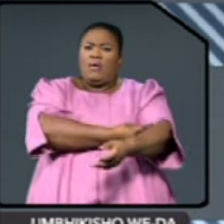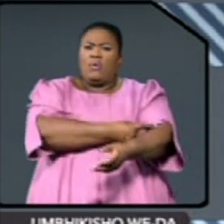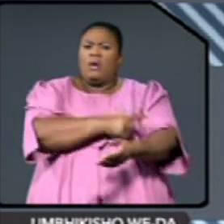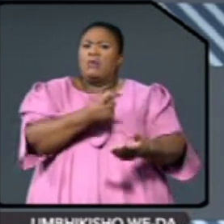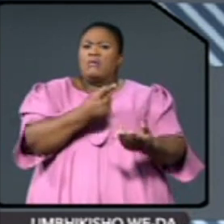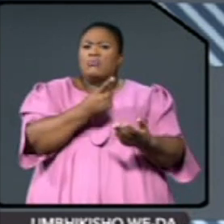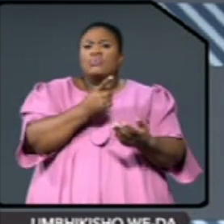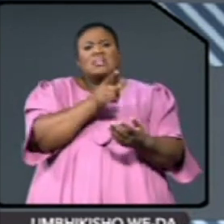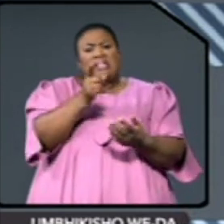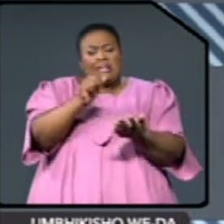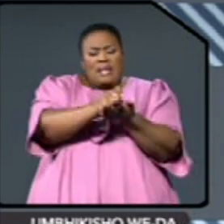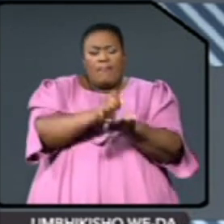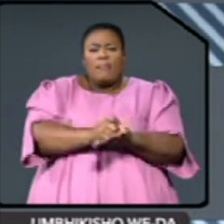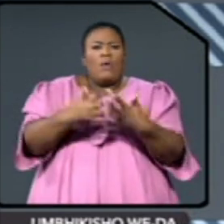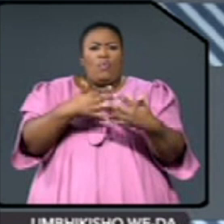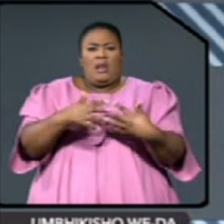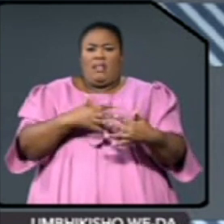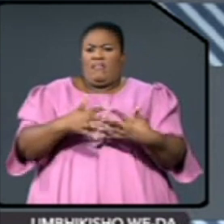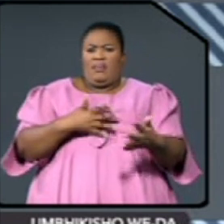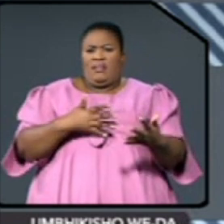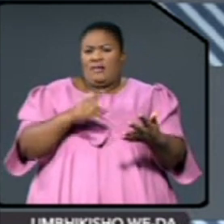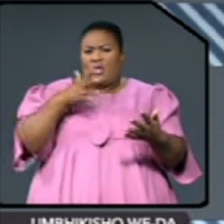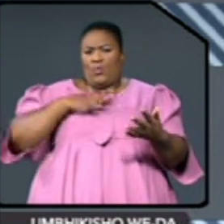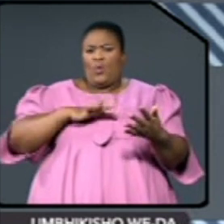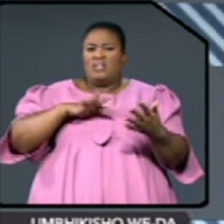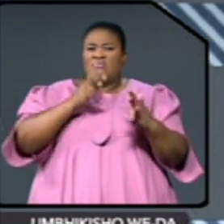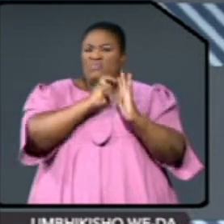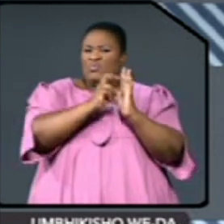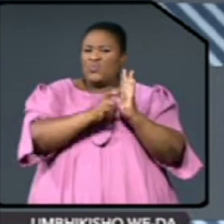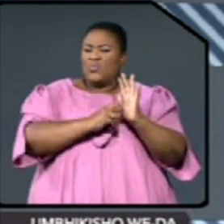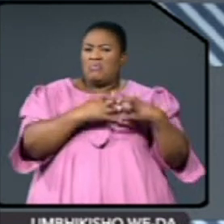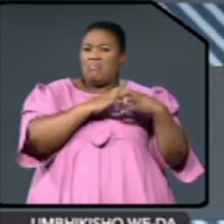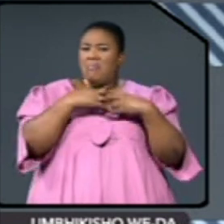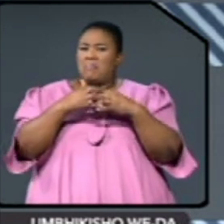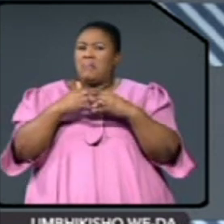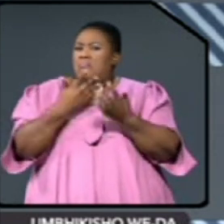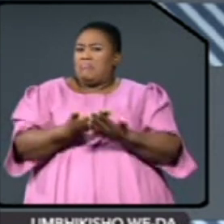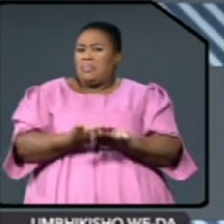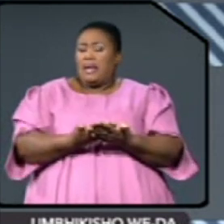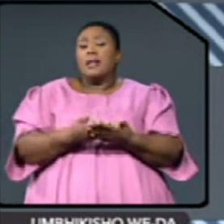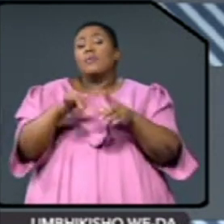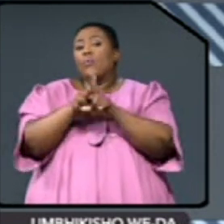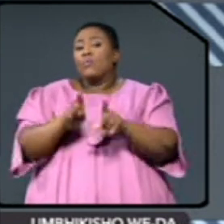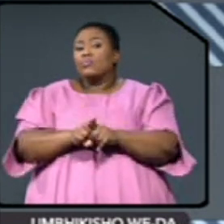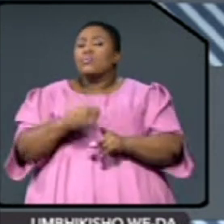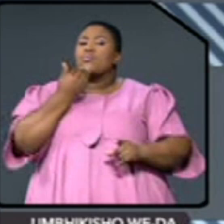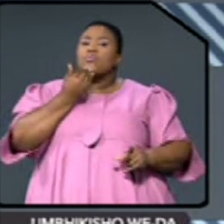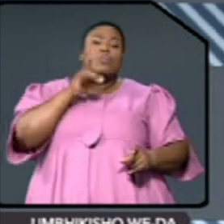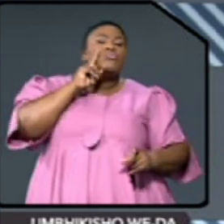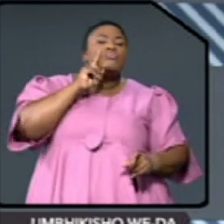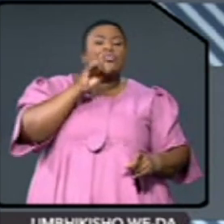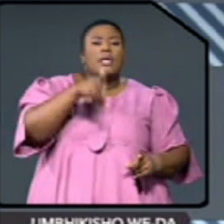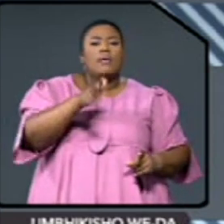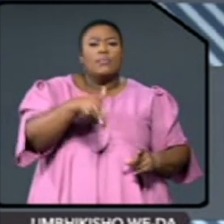ukubhala noma yini ayithandayo kule ministerial handbook, nanokuthi-ke ubani-ke kufuneke a-check-e indaba